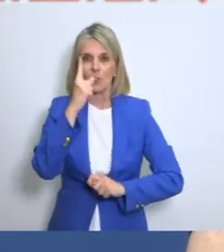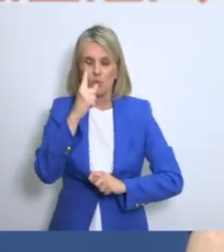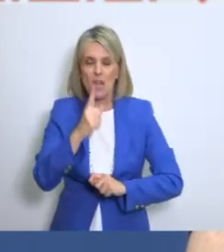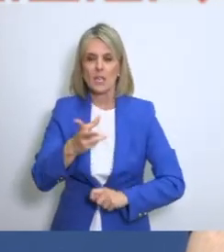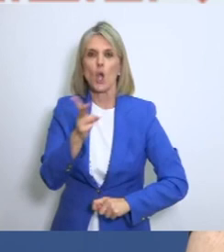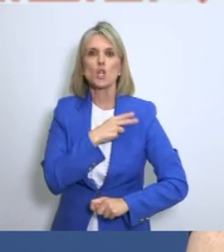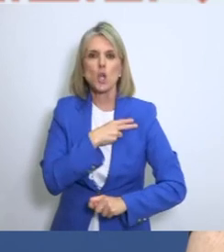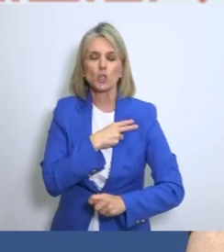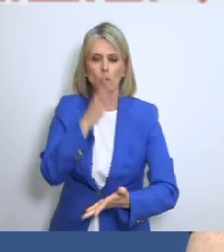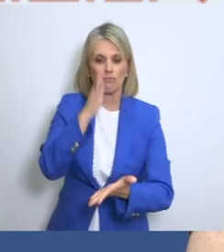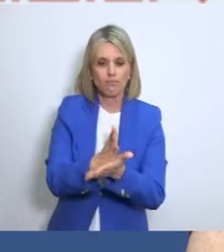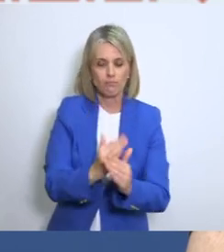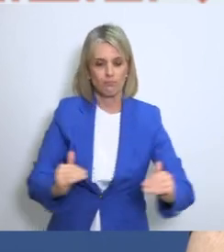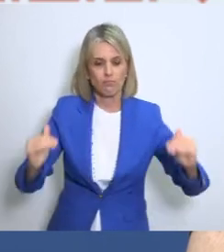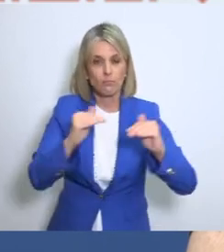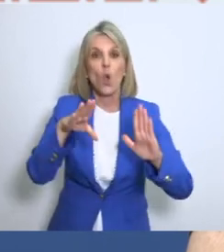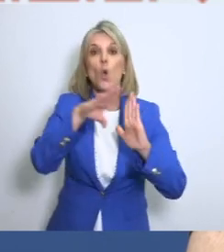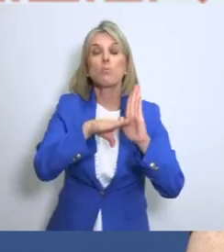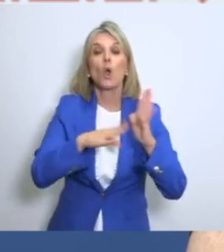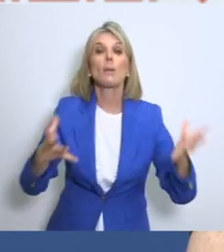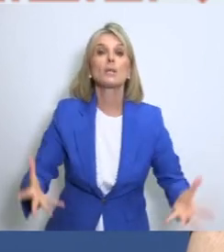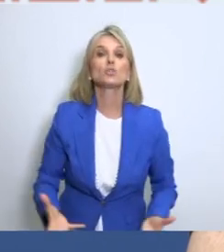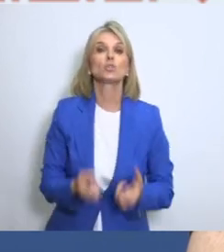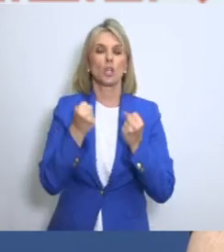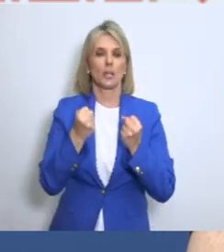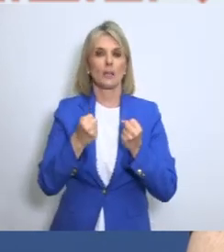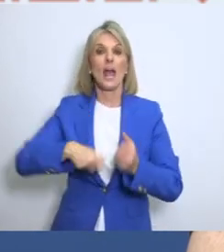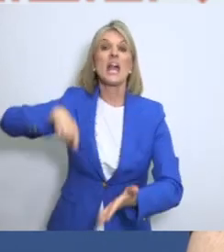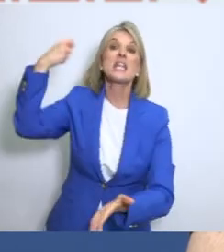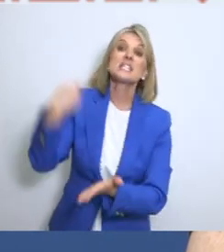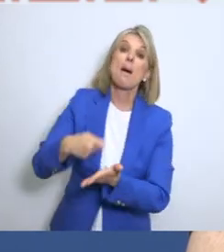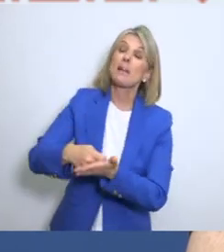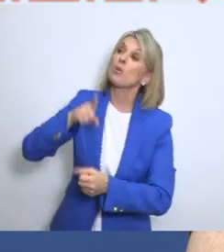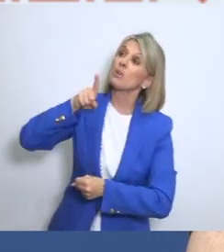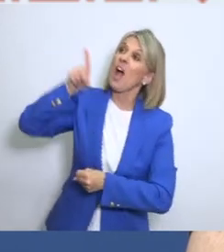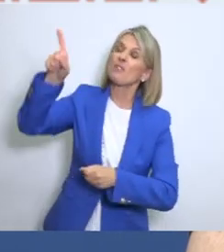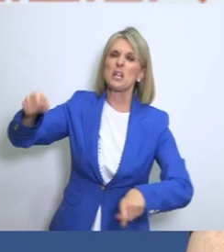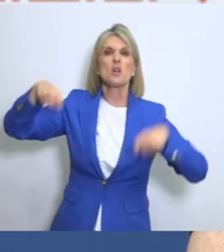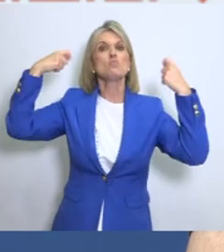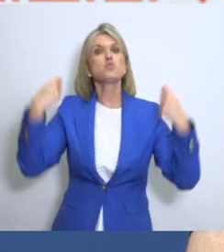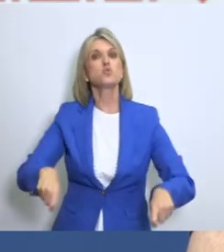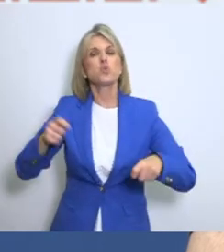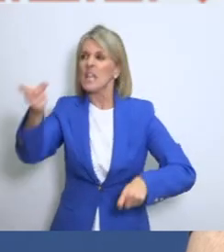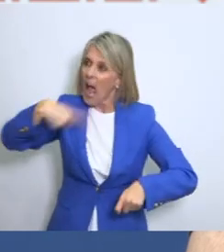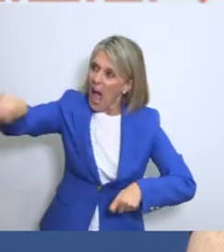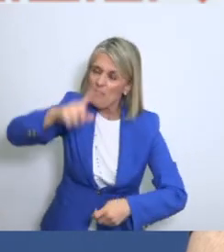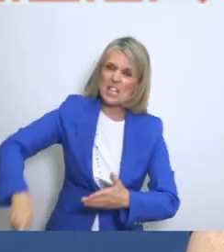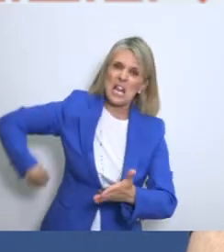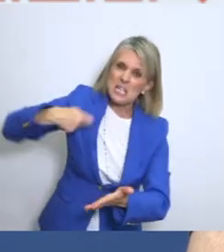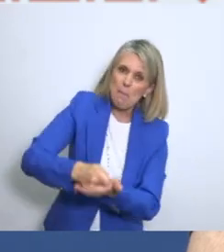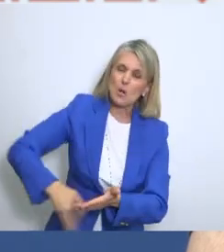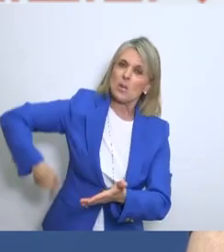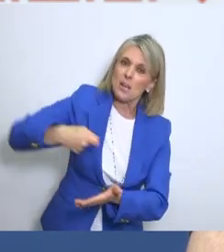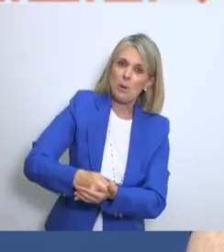ταξικό πρόγραμμα σωτηρίας, με το σύνθημά μας να πληρώσουν οι πλούσιοι που θησάβρισαν πάνω στη δική μας φτώχεια